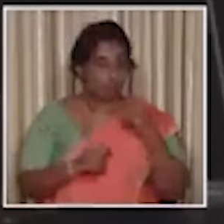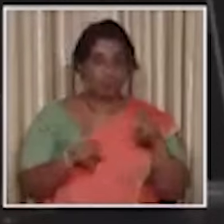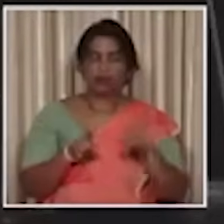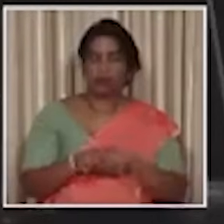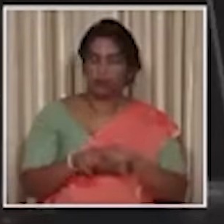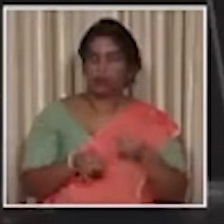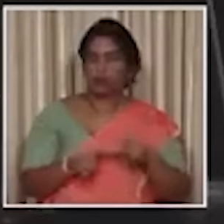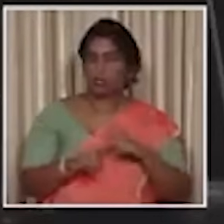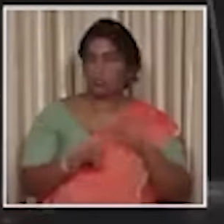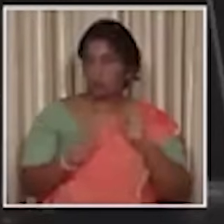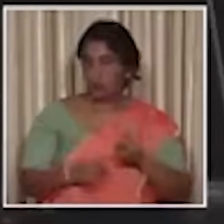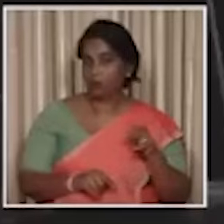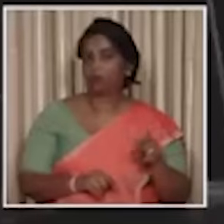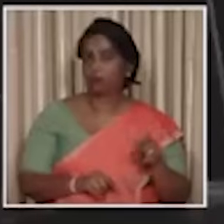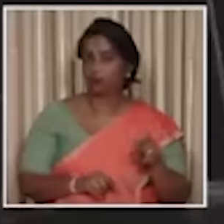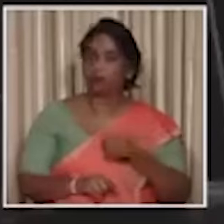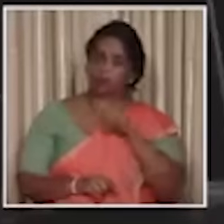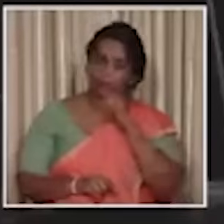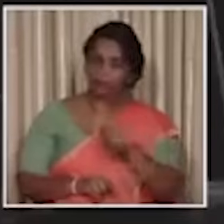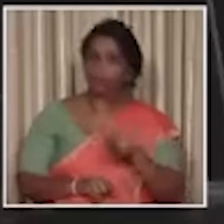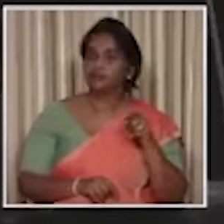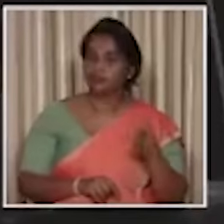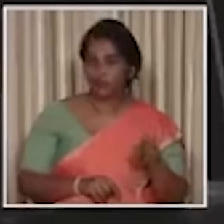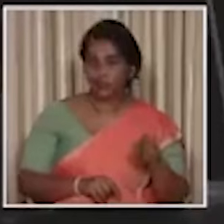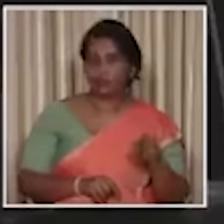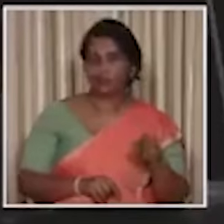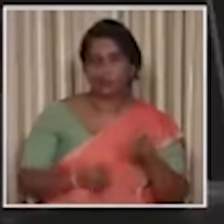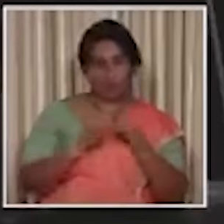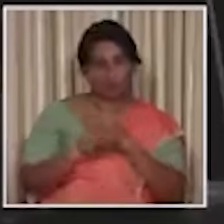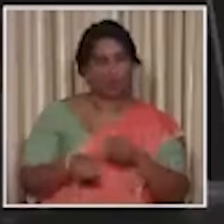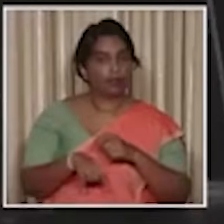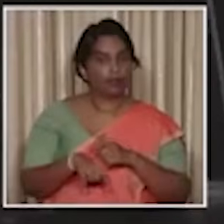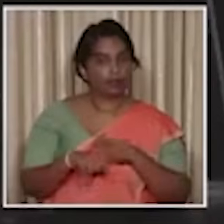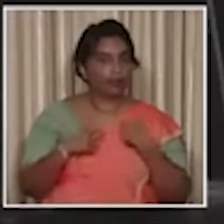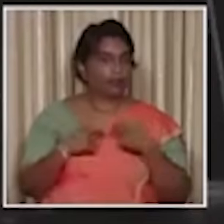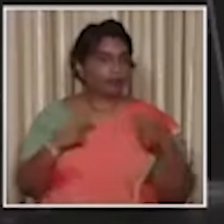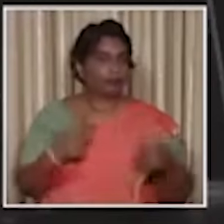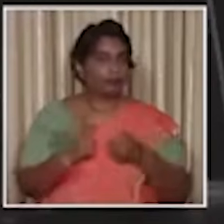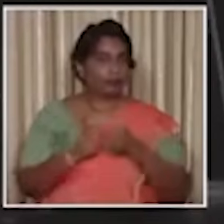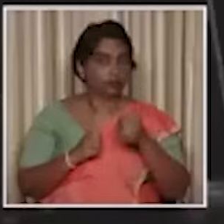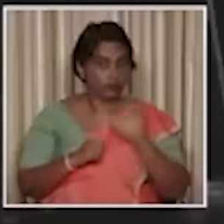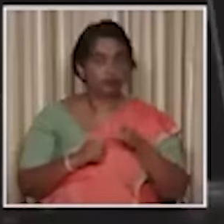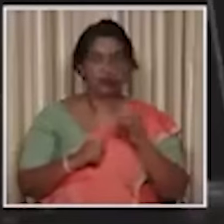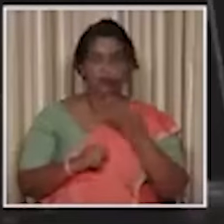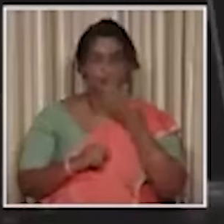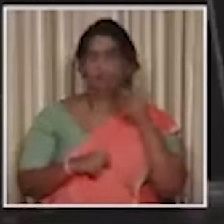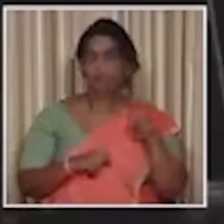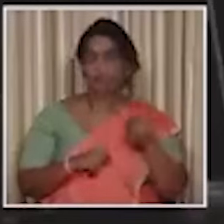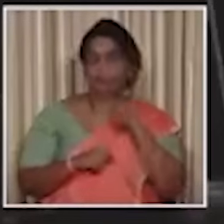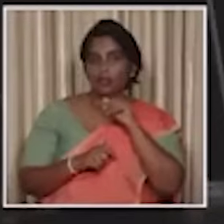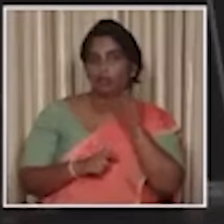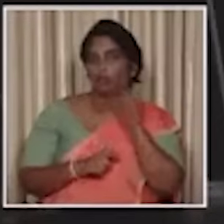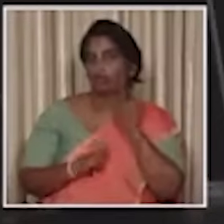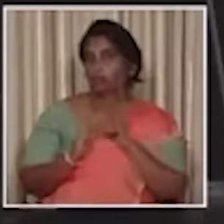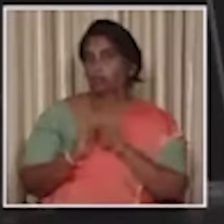இது ஒரு மிக மிக வேதனையான விஷயம். தயவு செய்து, இங்கே பல்வேறுபட்ட தேவைகள் மக்களுக்கு இருக்கின்றன. இந்த நாட்டினுடைய மின்சாரம்